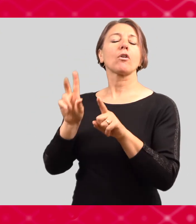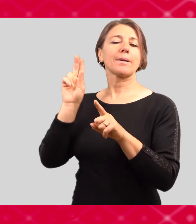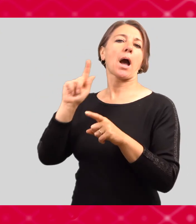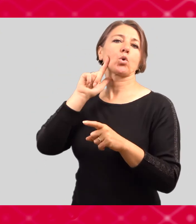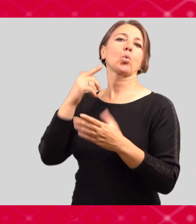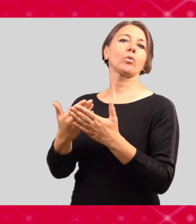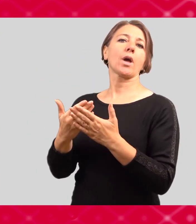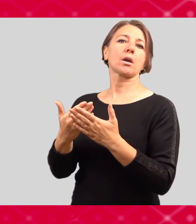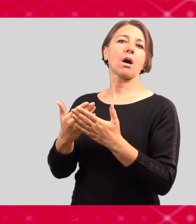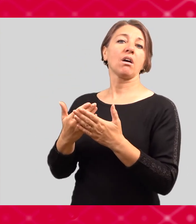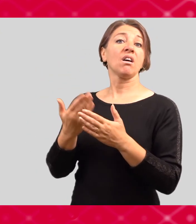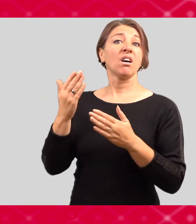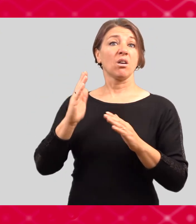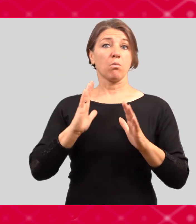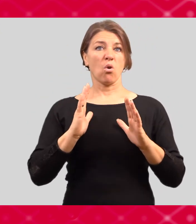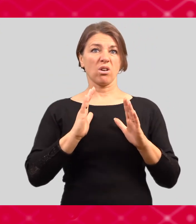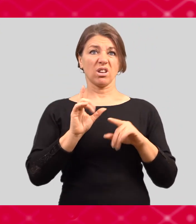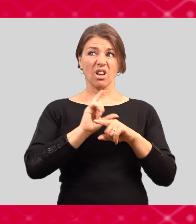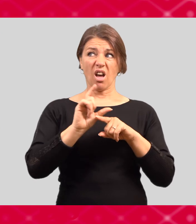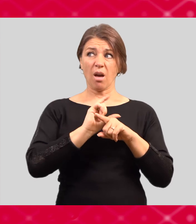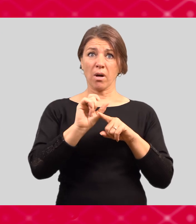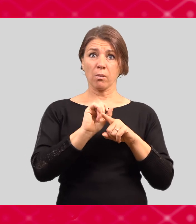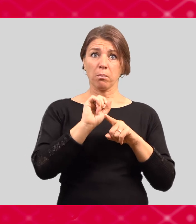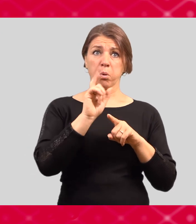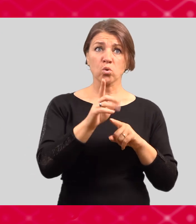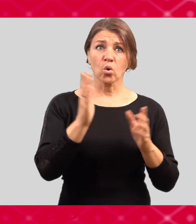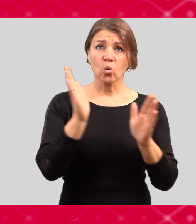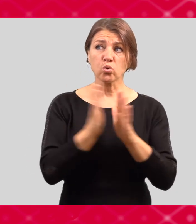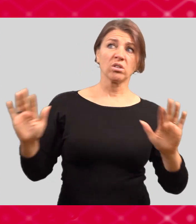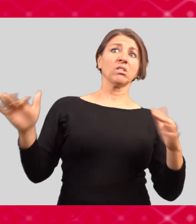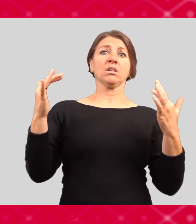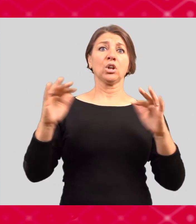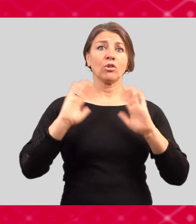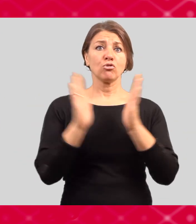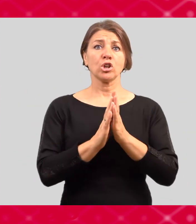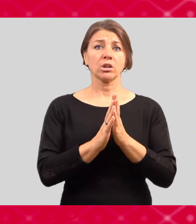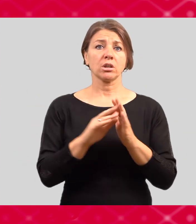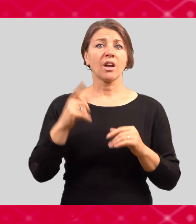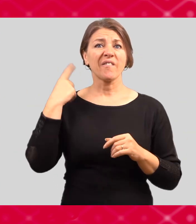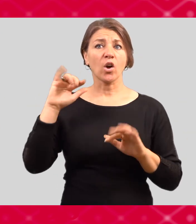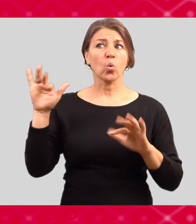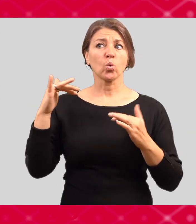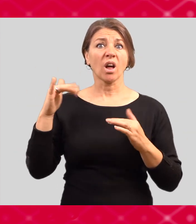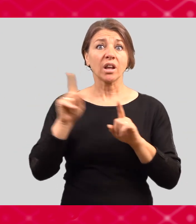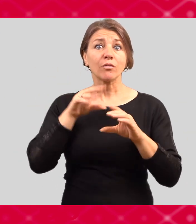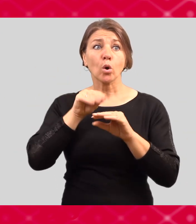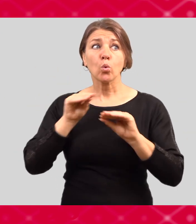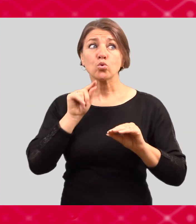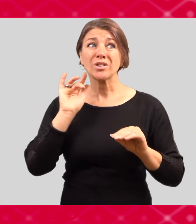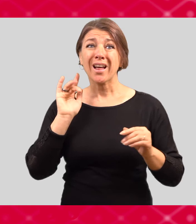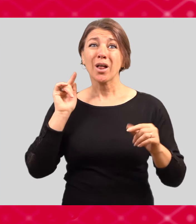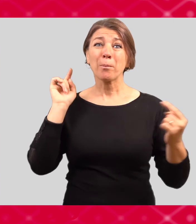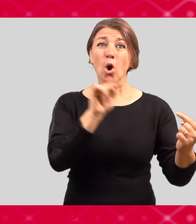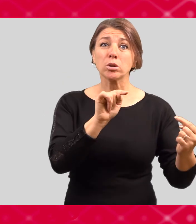přístup k této e-mailové schránce, je vázána přísnu mlčenlivostí a s veškerými podněty bude zacházeno vážně a důvěrně.